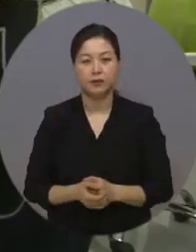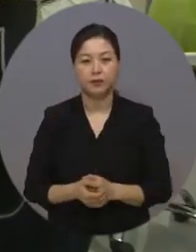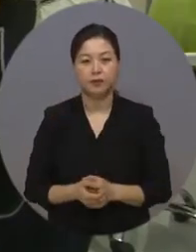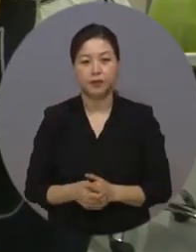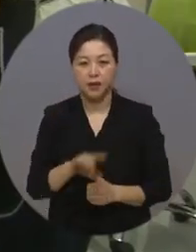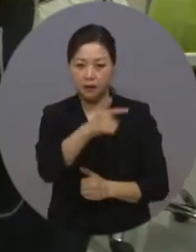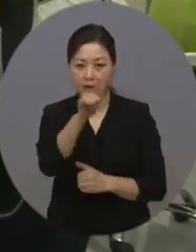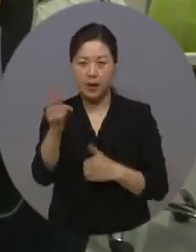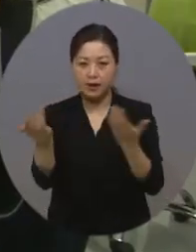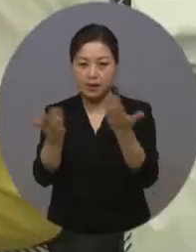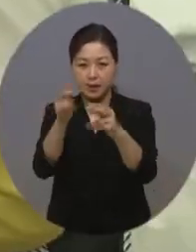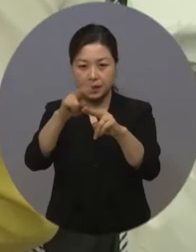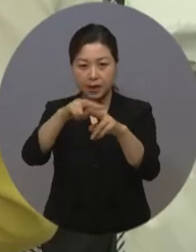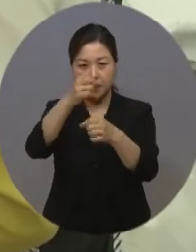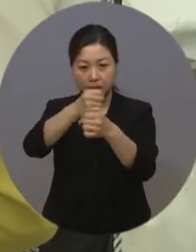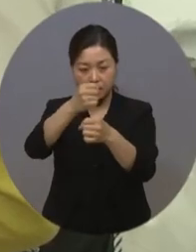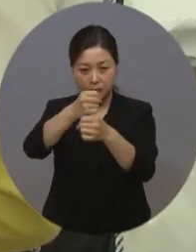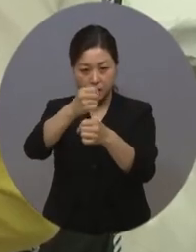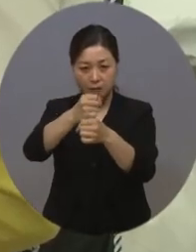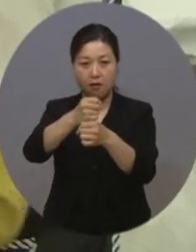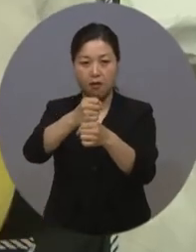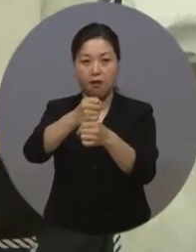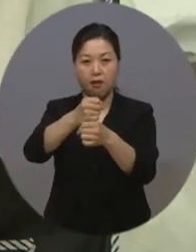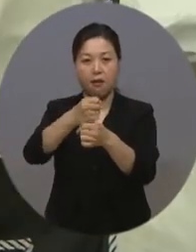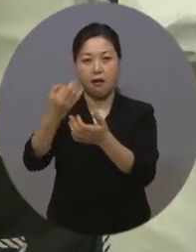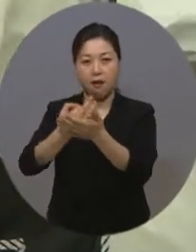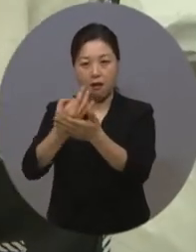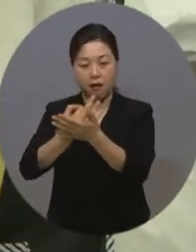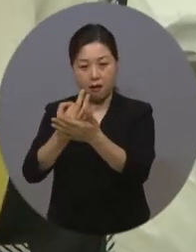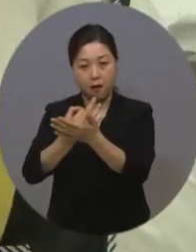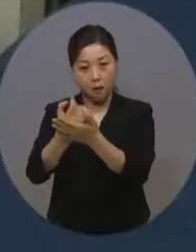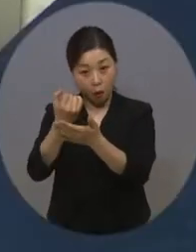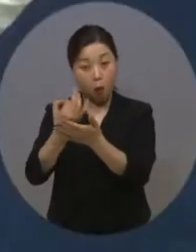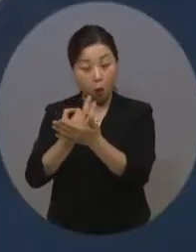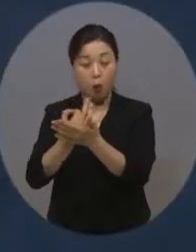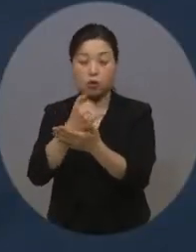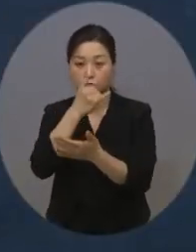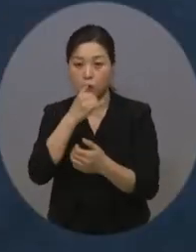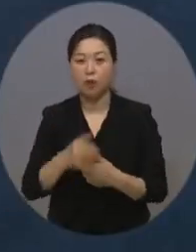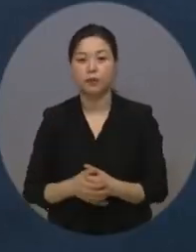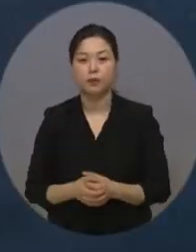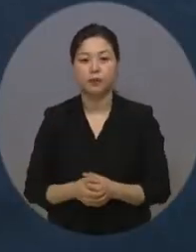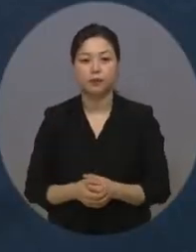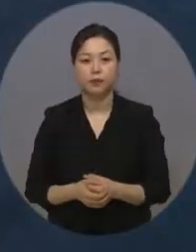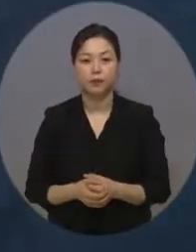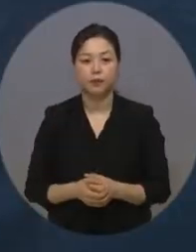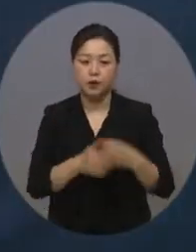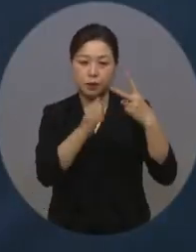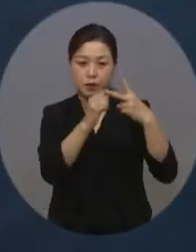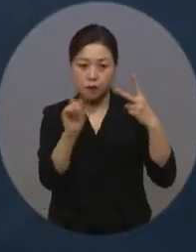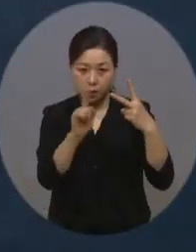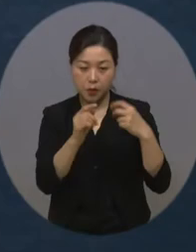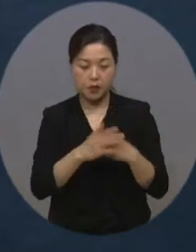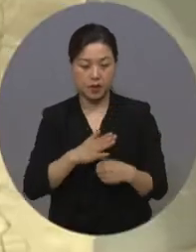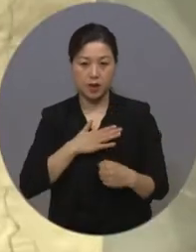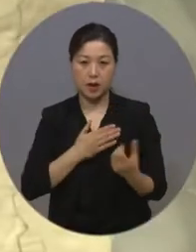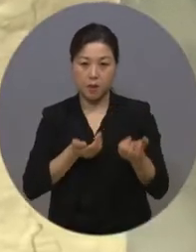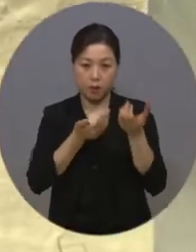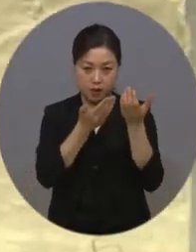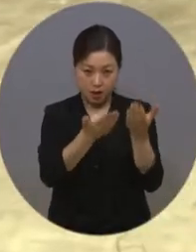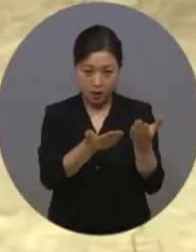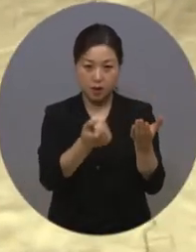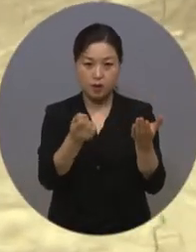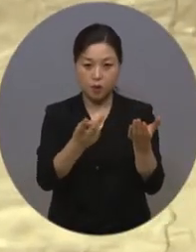일자리를 제공 해서 일단 경제적으로 용돈이 좀 생기고요 4 4 두번째로는 본인이 봉사하면서